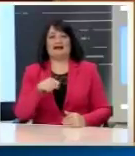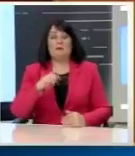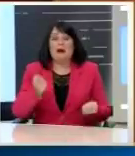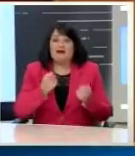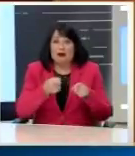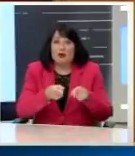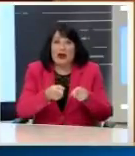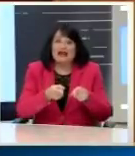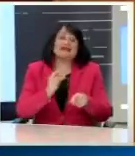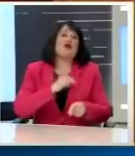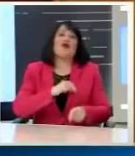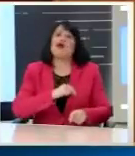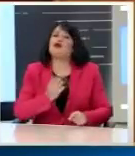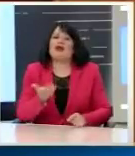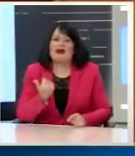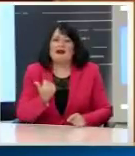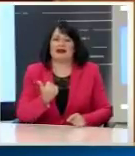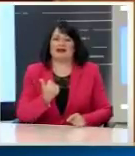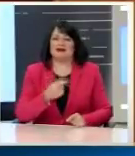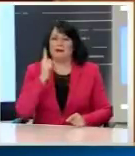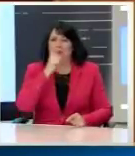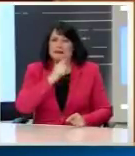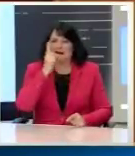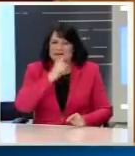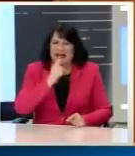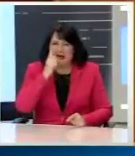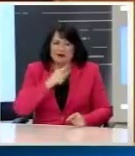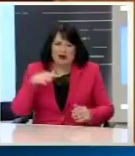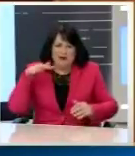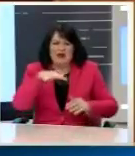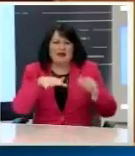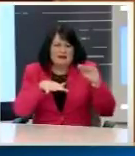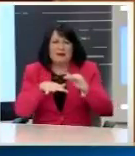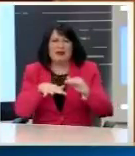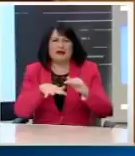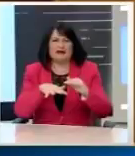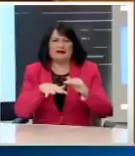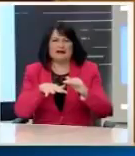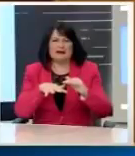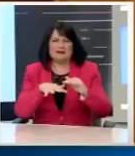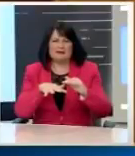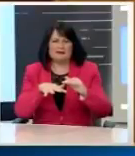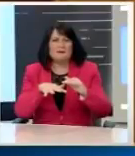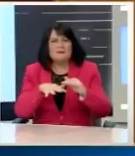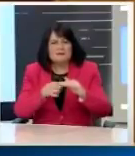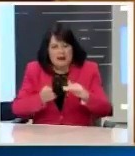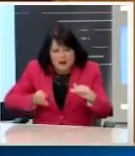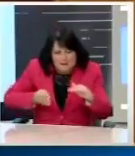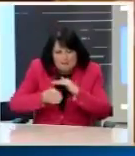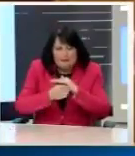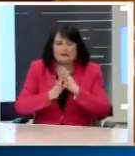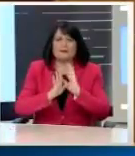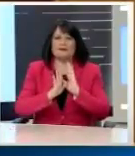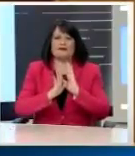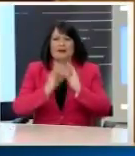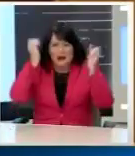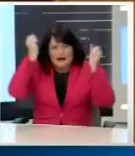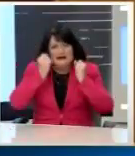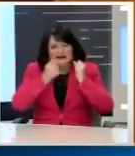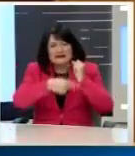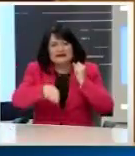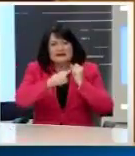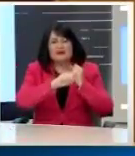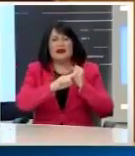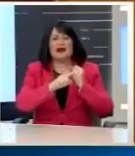αυτά. Με τα ψέματα και τις επιθέσεις κάτω από το τραπέζι κάνετε ζημιά σε εσάς και καλό σε